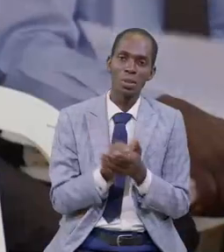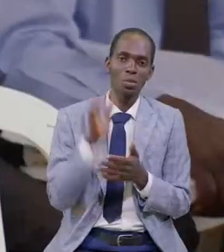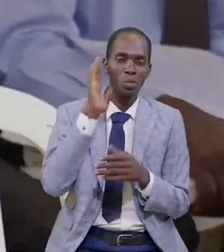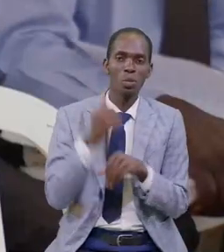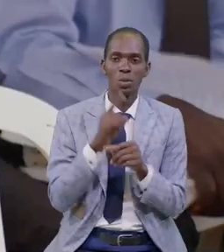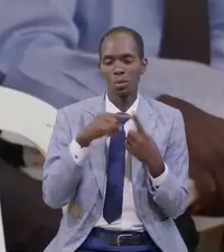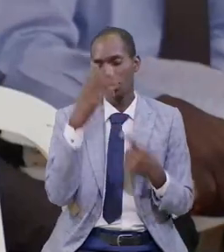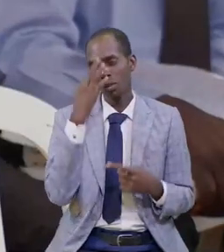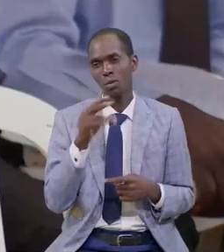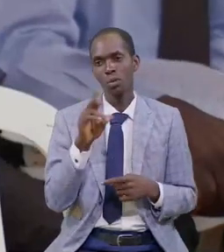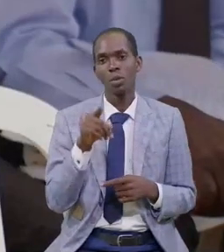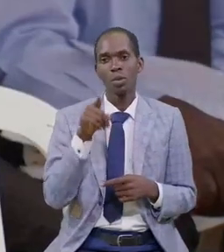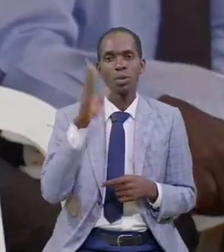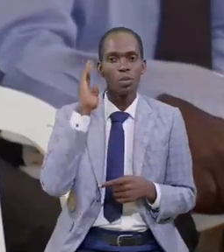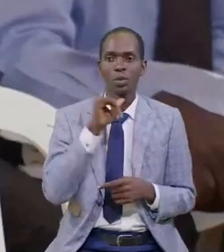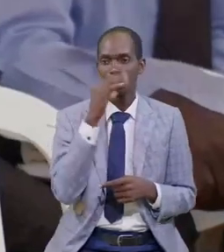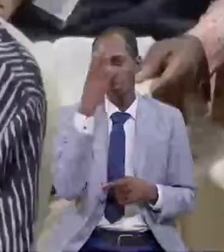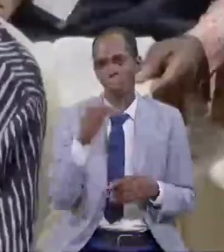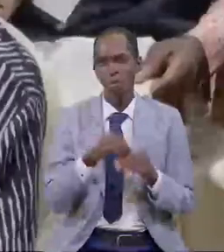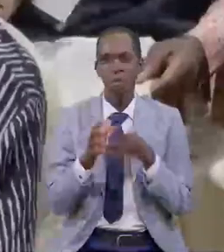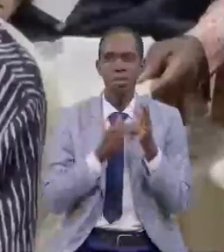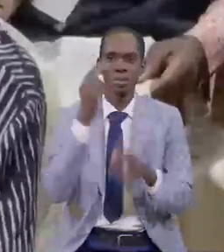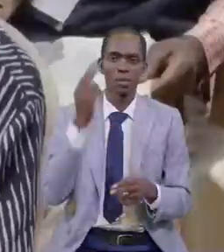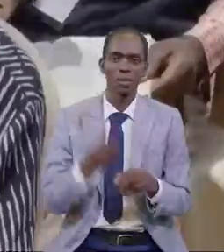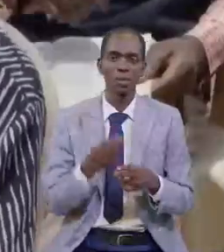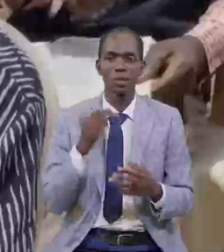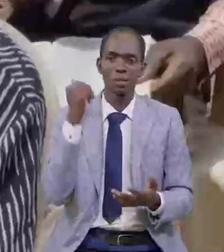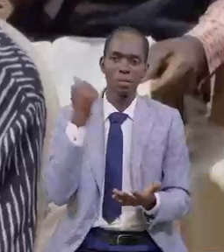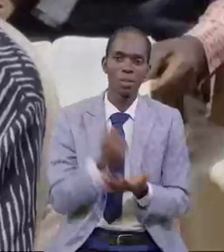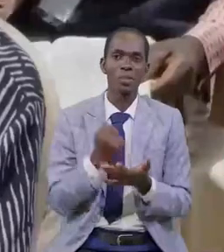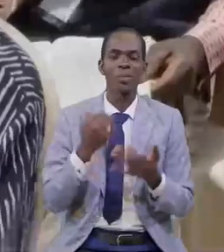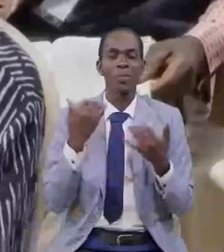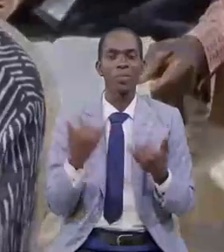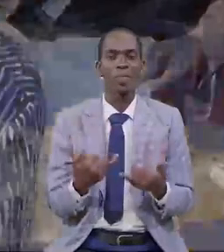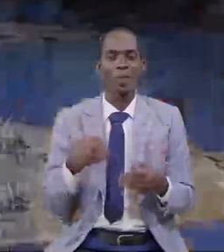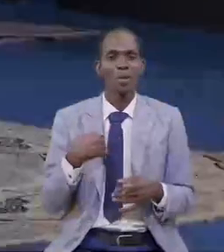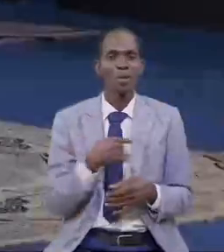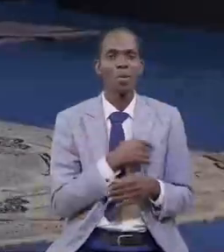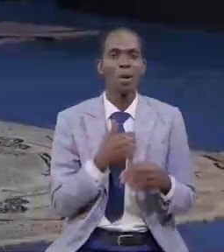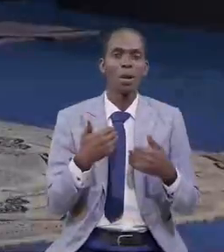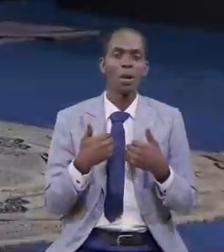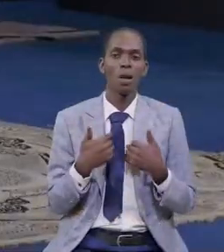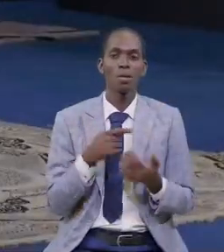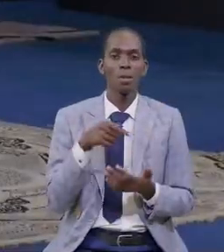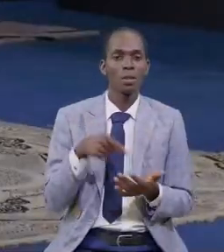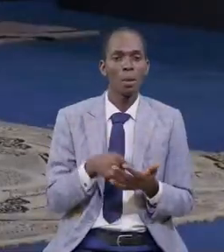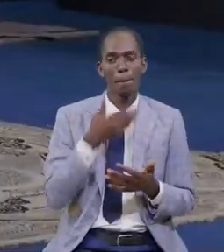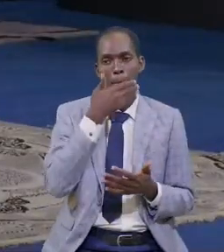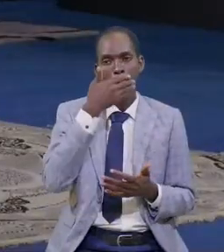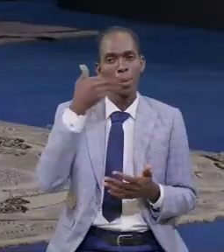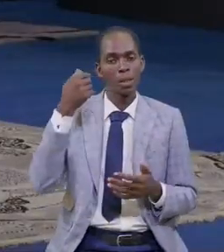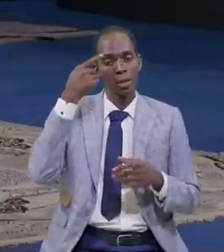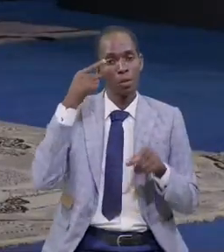n'allez pas dormir amen maintenant nous avons oui cette meilleure cette